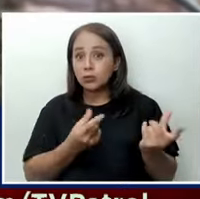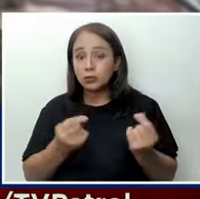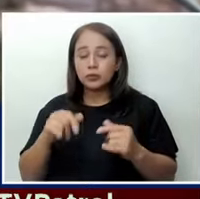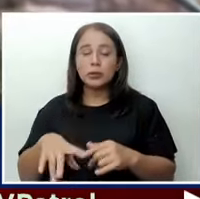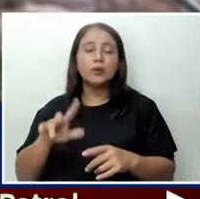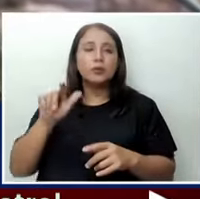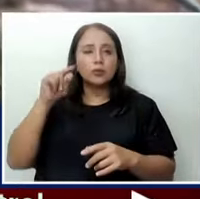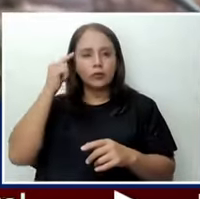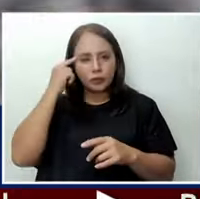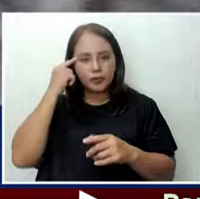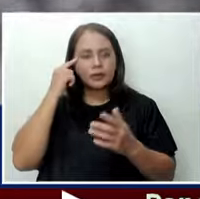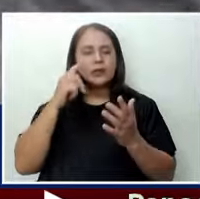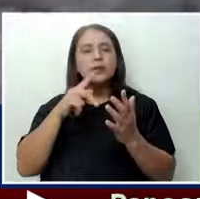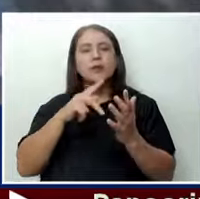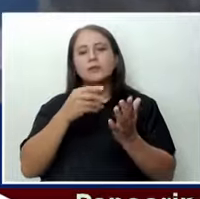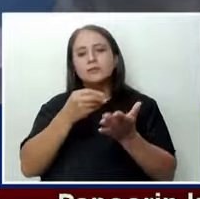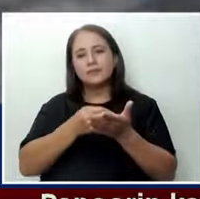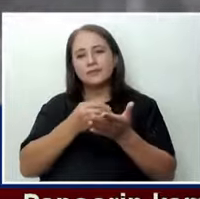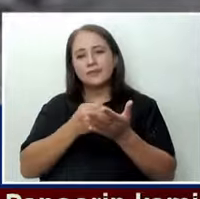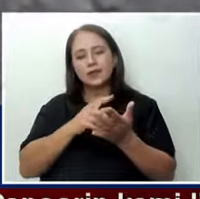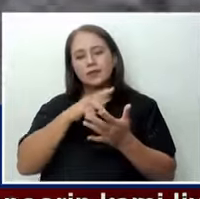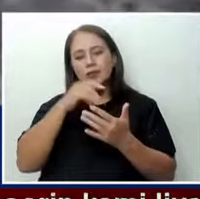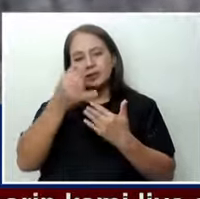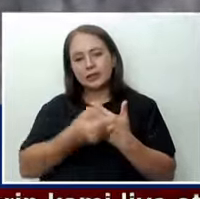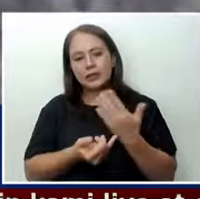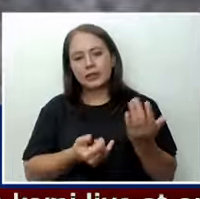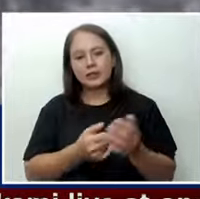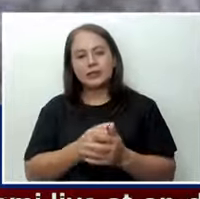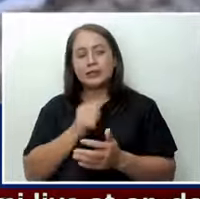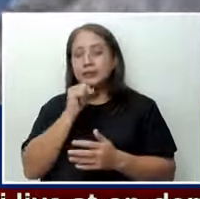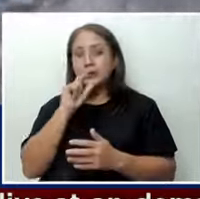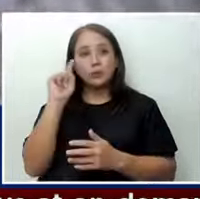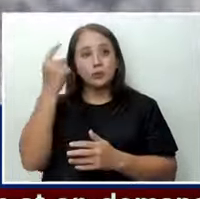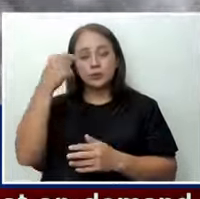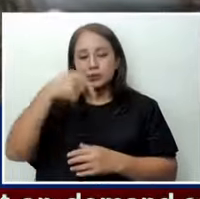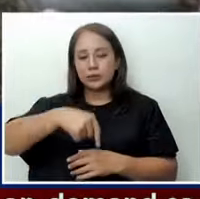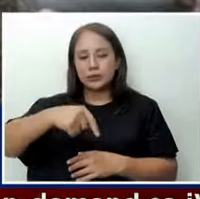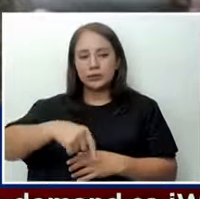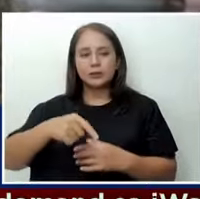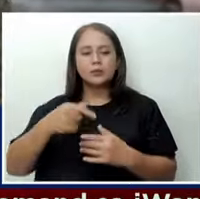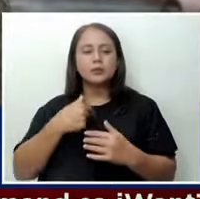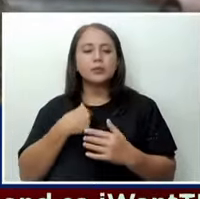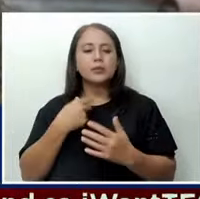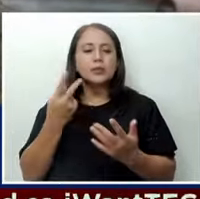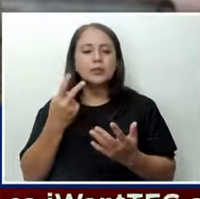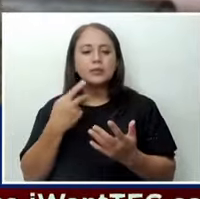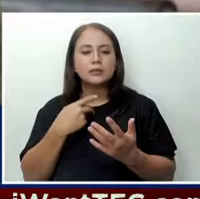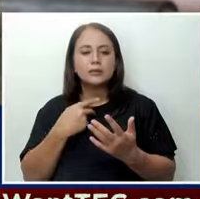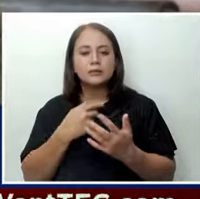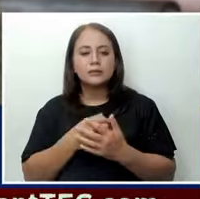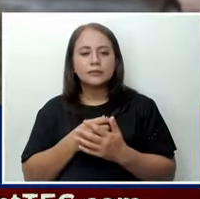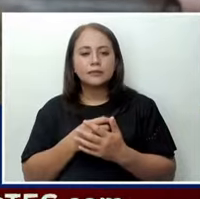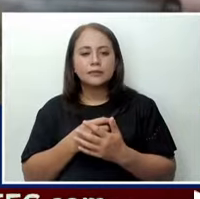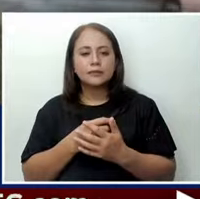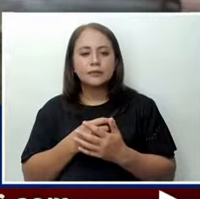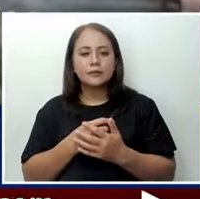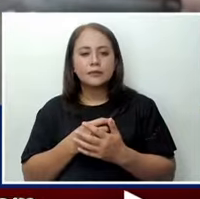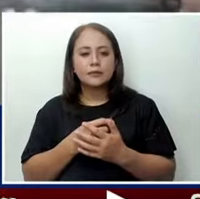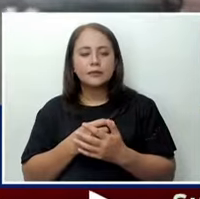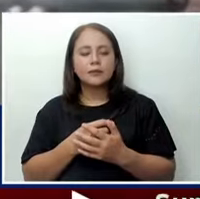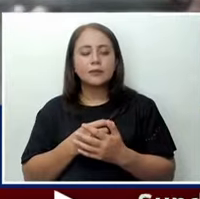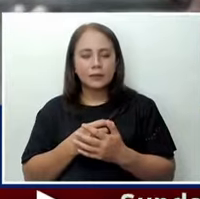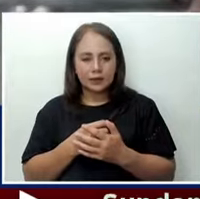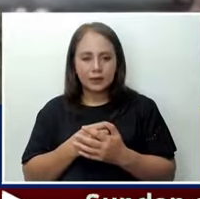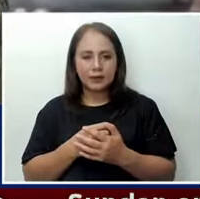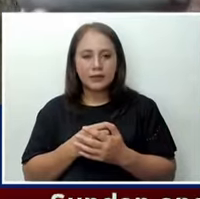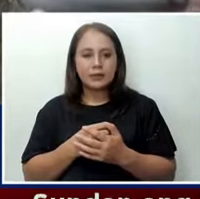funded projects muna yung ginagawa natin. Because hindi lang naman sa atin yan. Ang atin, pag-i-decide pa nga eh. And